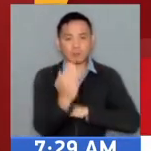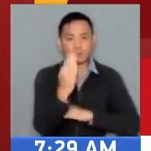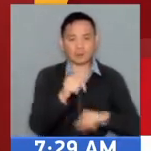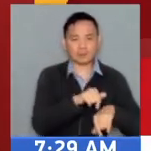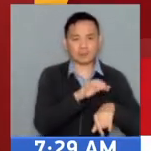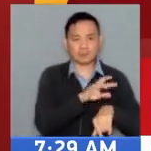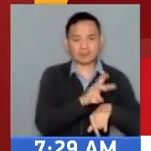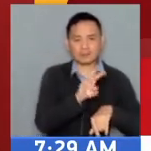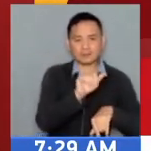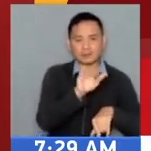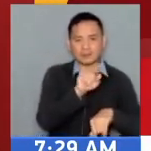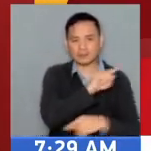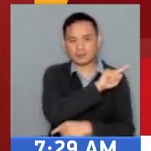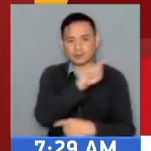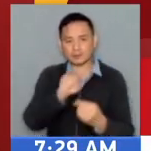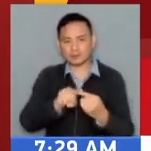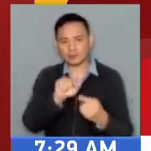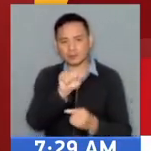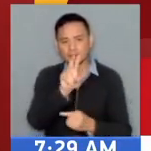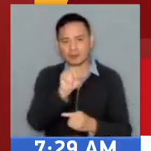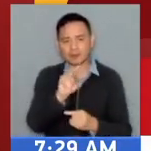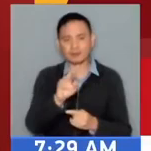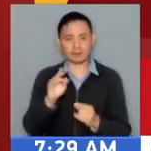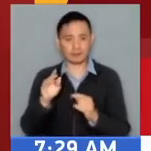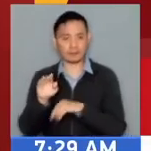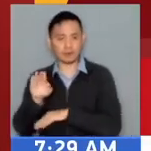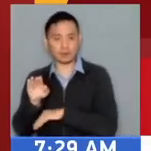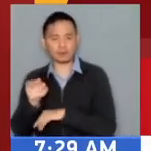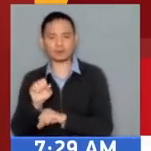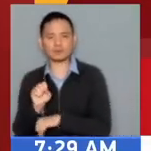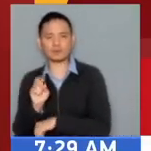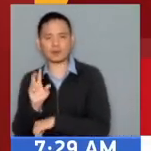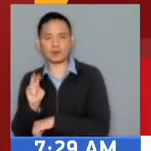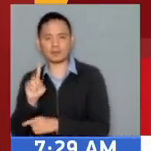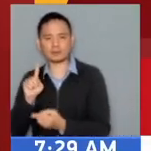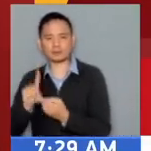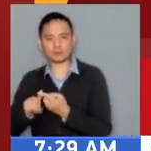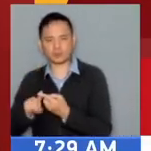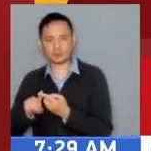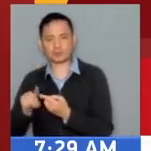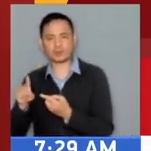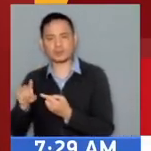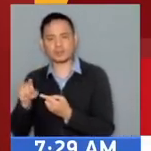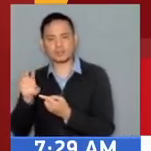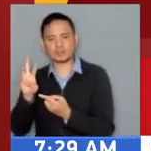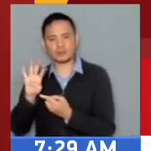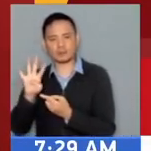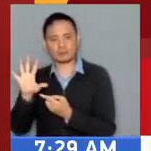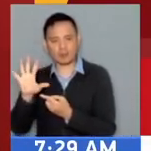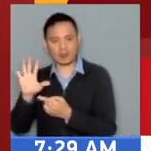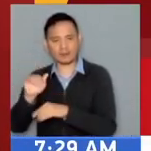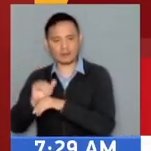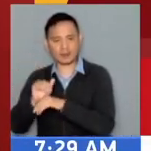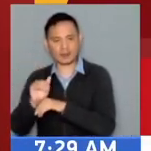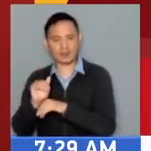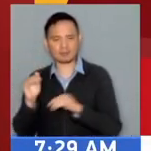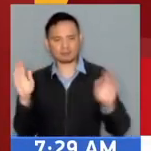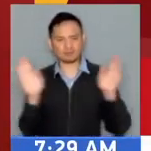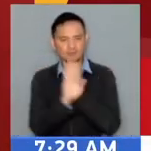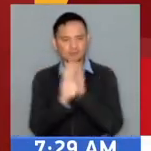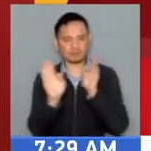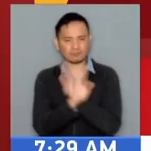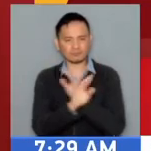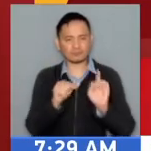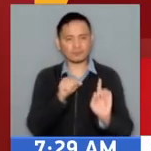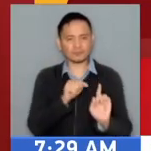after shift na magsisimula ng 12:30 ng tanghali hanggang sa 6:45 ng gabi inperson learning ang mananatiling primary learning